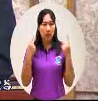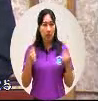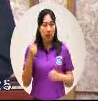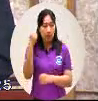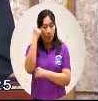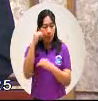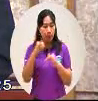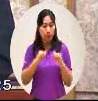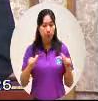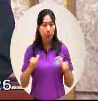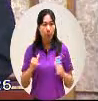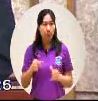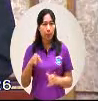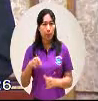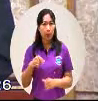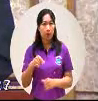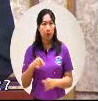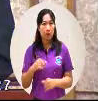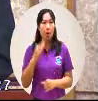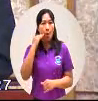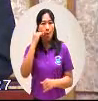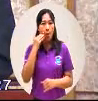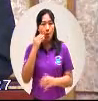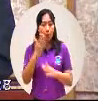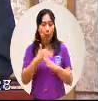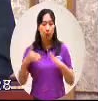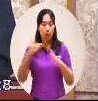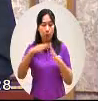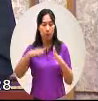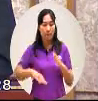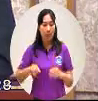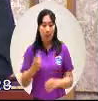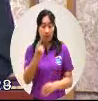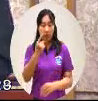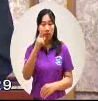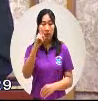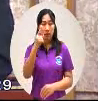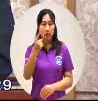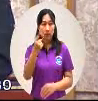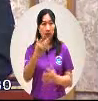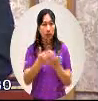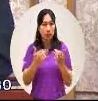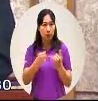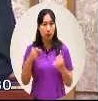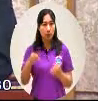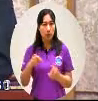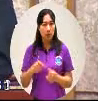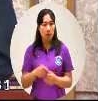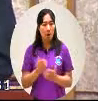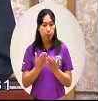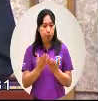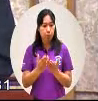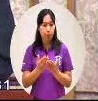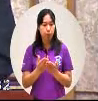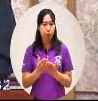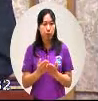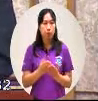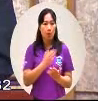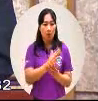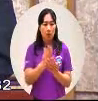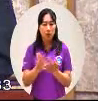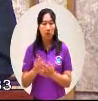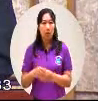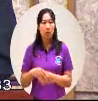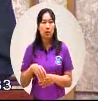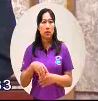校有一个孩子他想要修读他的哪一组的这个语言，学校就要开课。那当然这个老师的部分